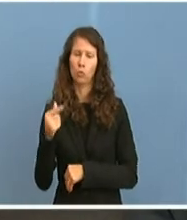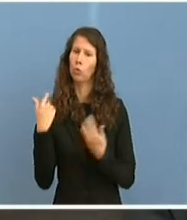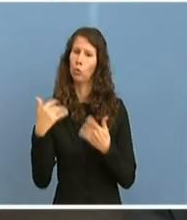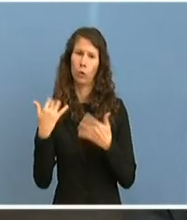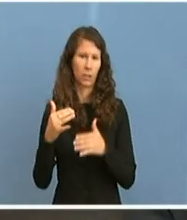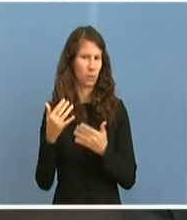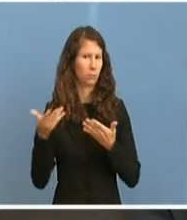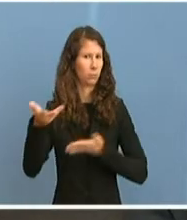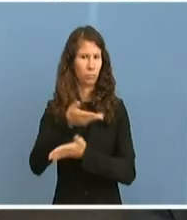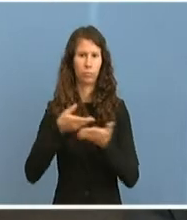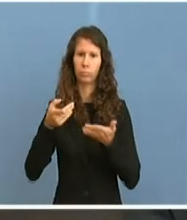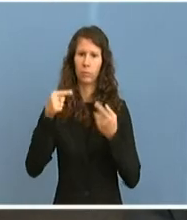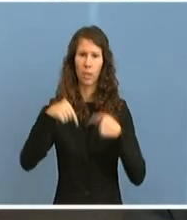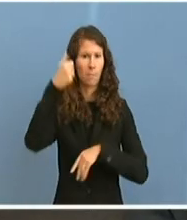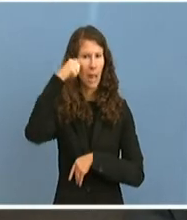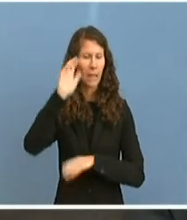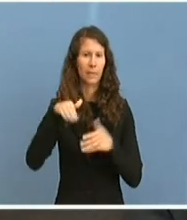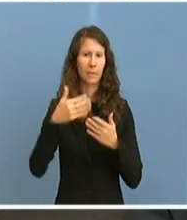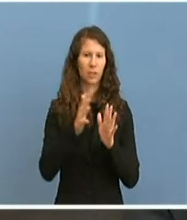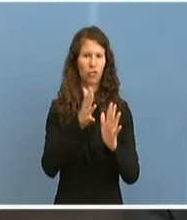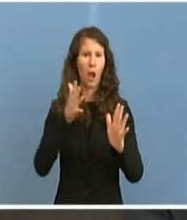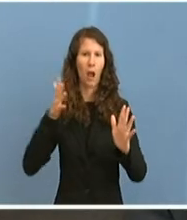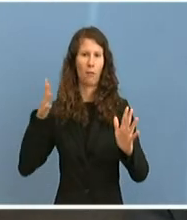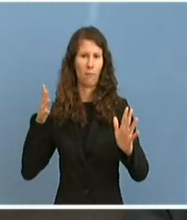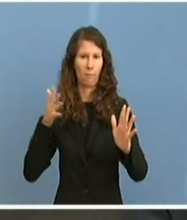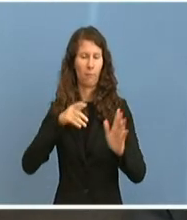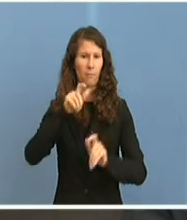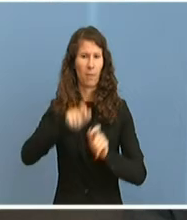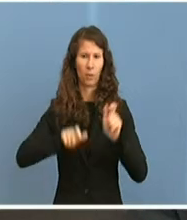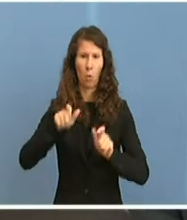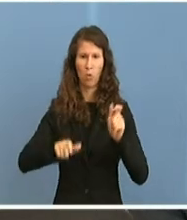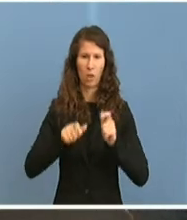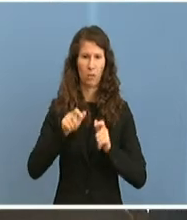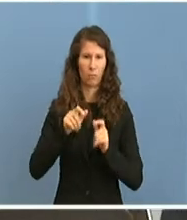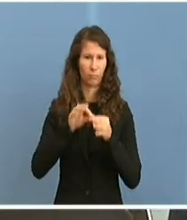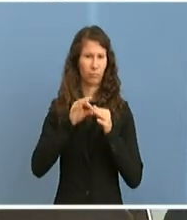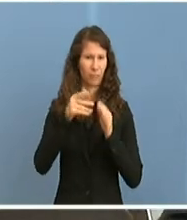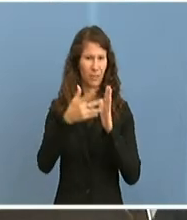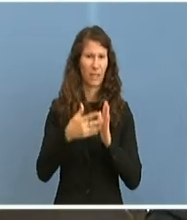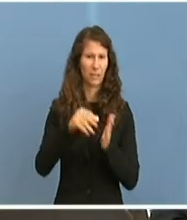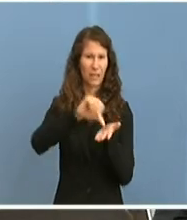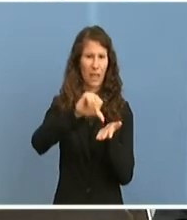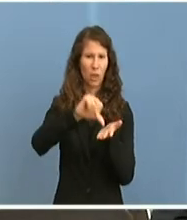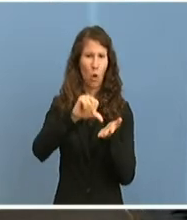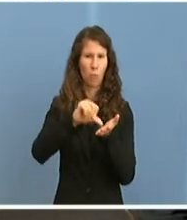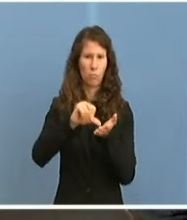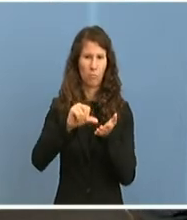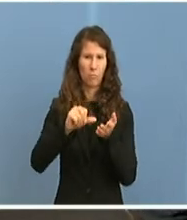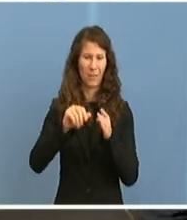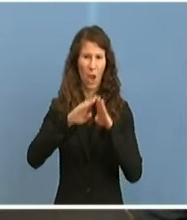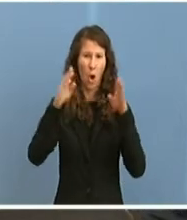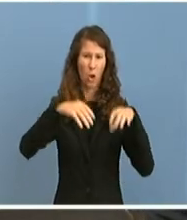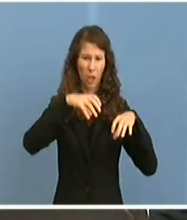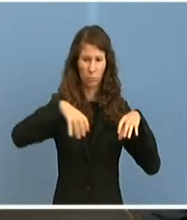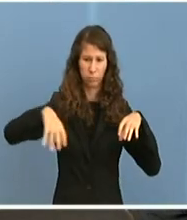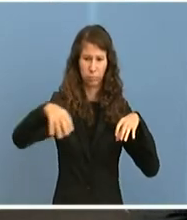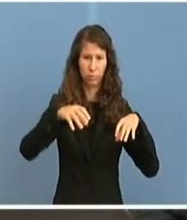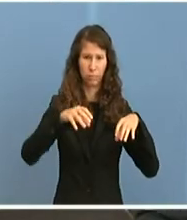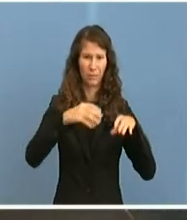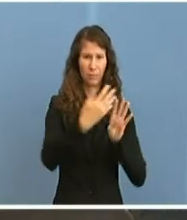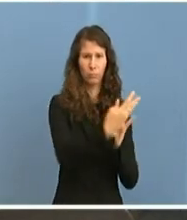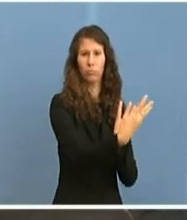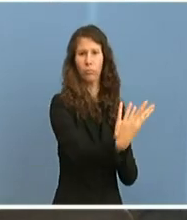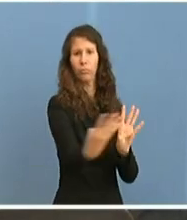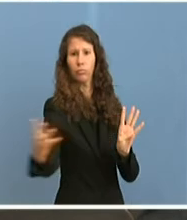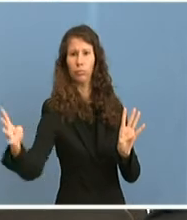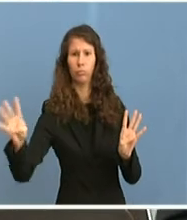die Schlange der Wartenden vor so einem Testzentrum um den ganzen Häuserblock kringelt. Können Sie eine